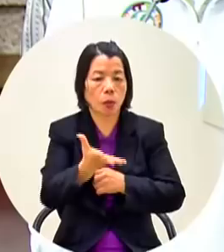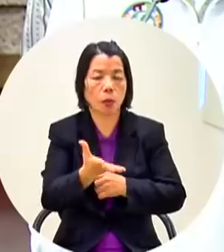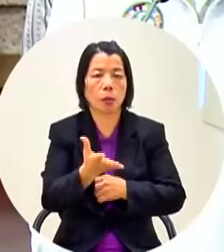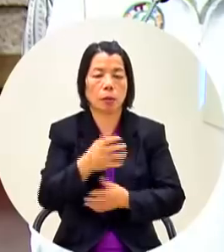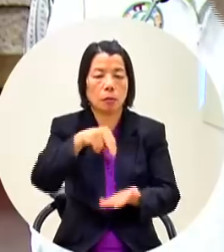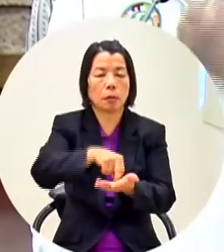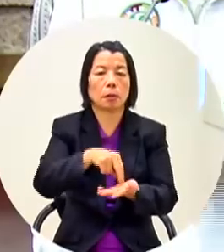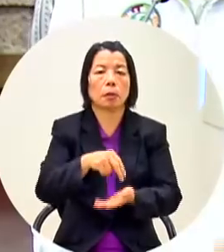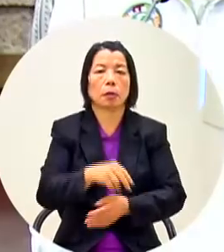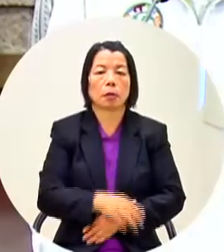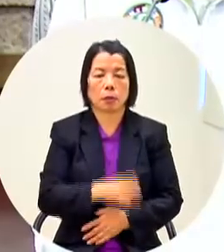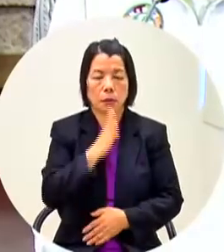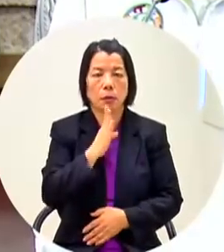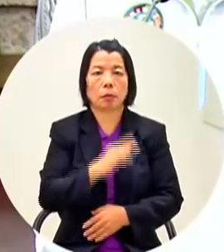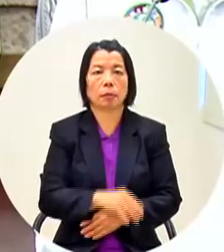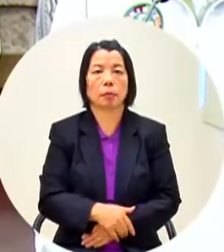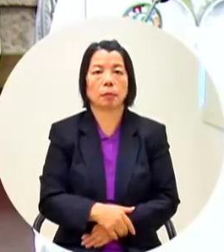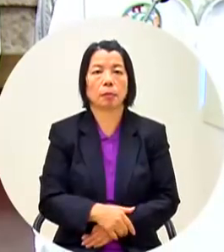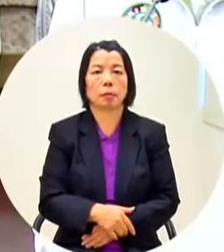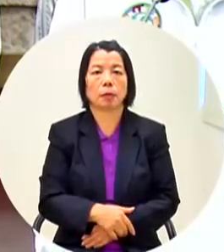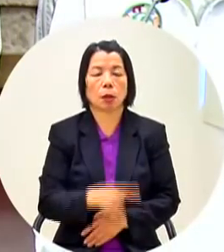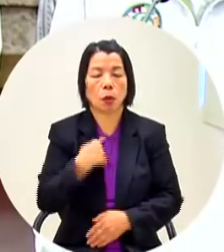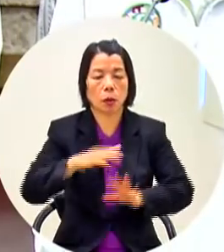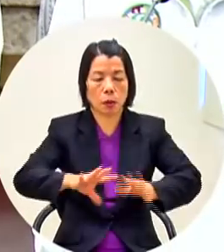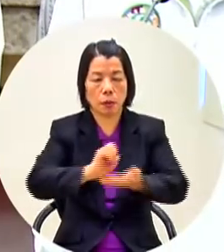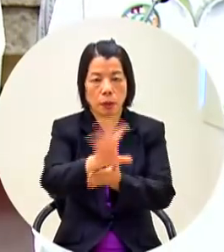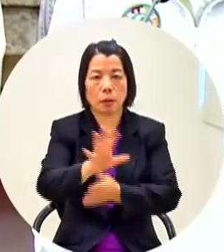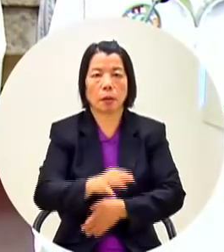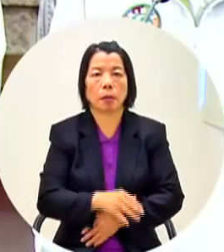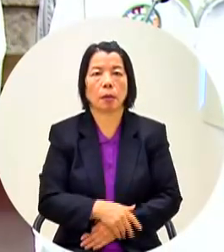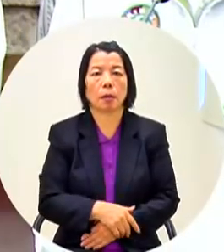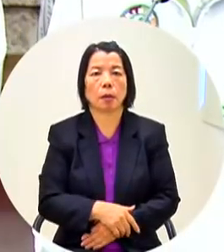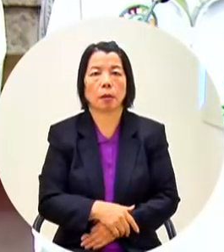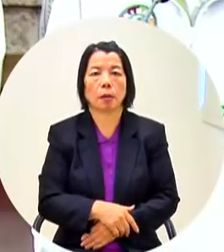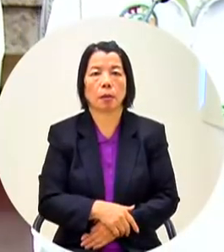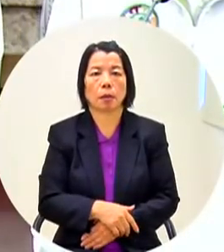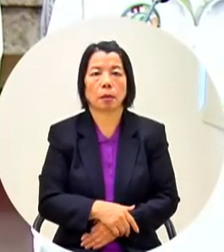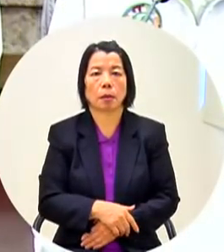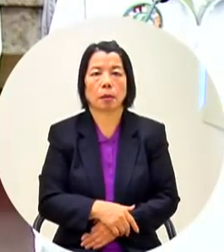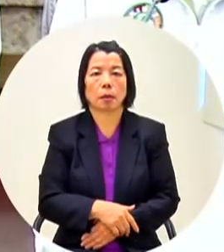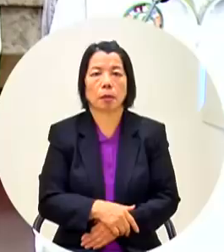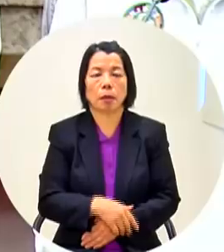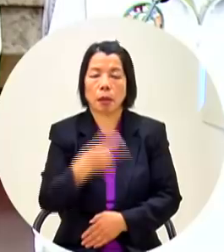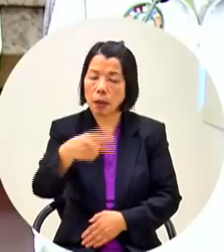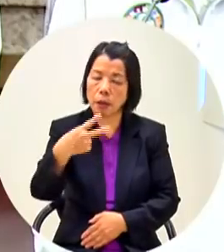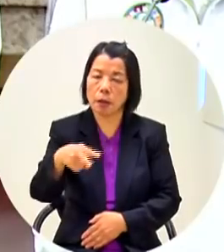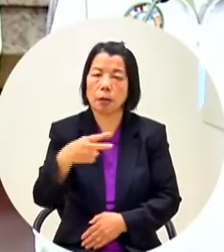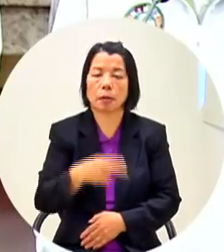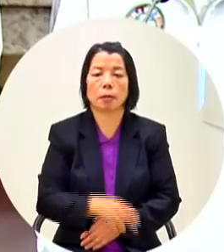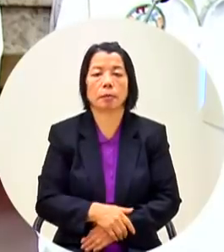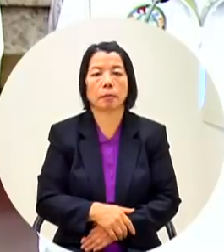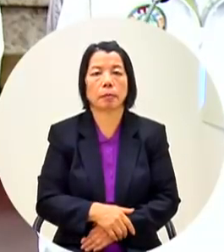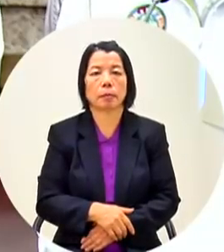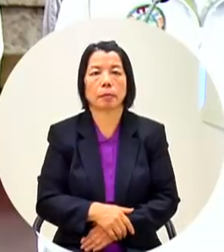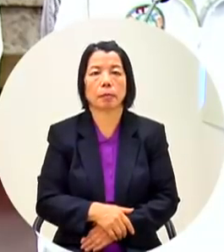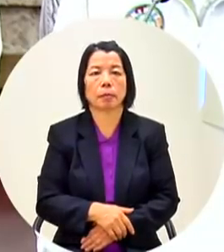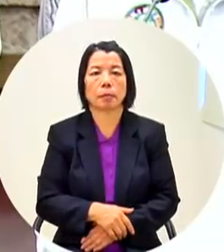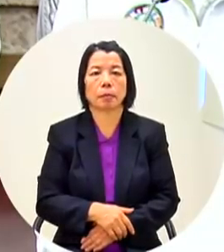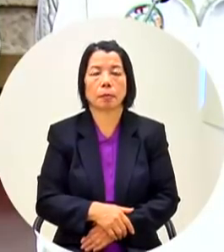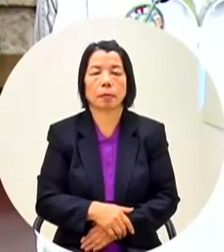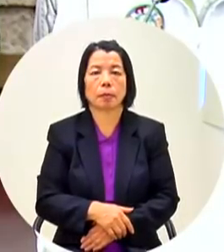嘿。 是的。 是的，好，来。 跟议员报告一下。 等一下，你回答是与不是就好。来，还有，麦克，来，放一